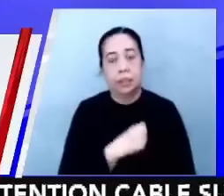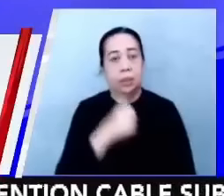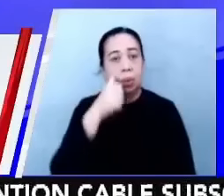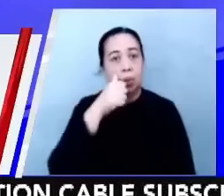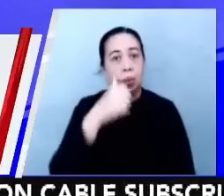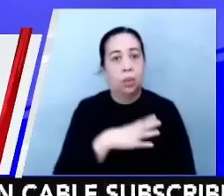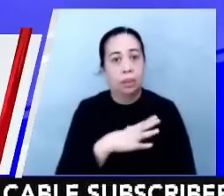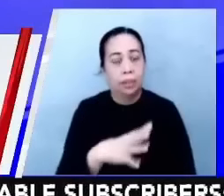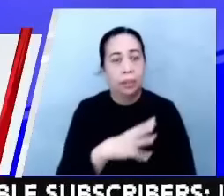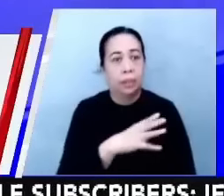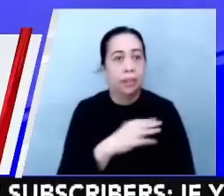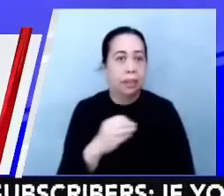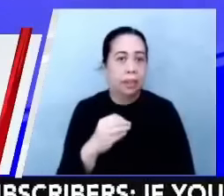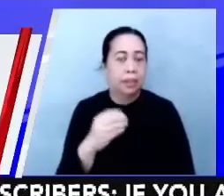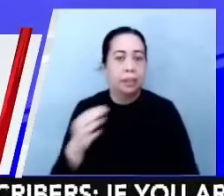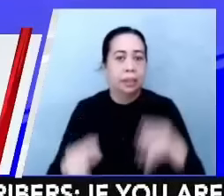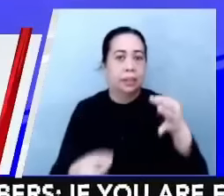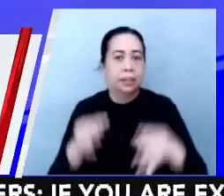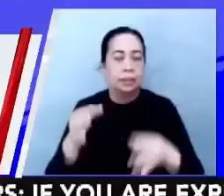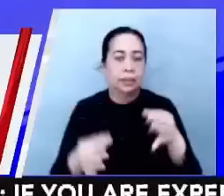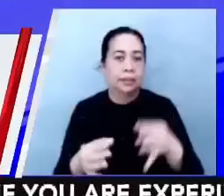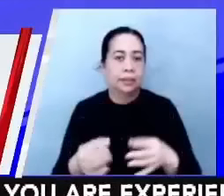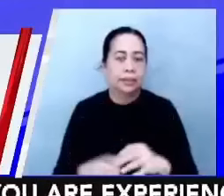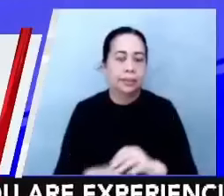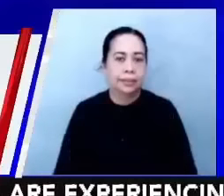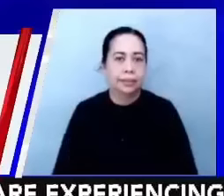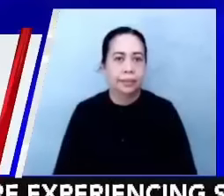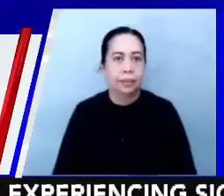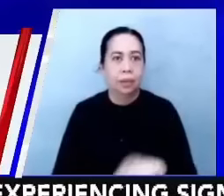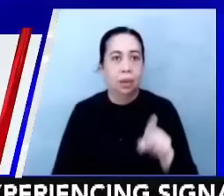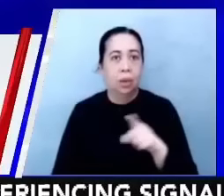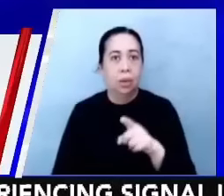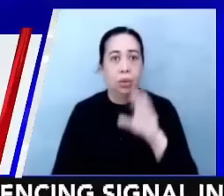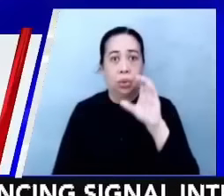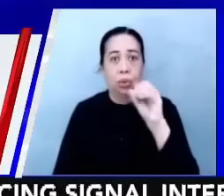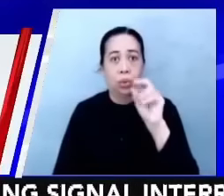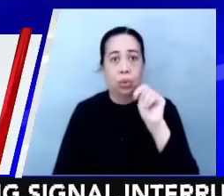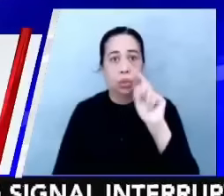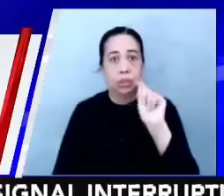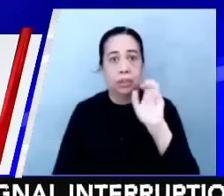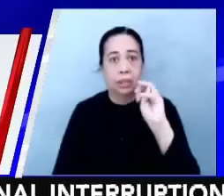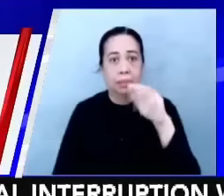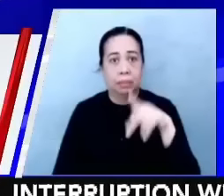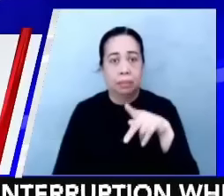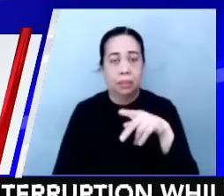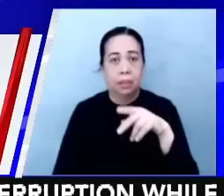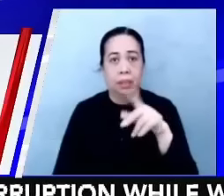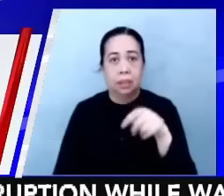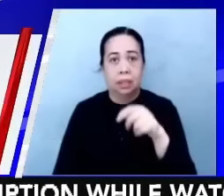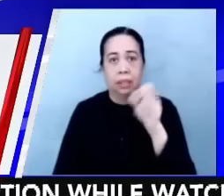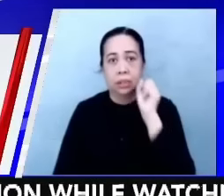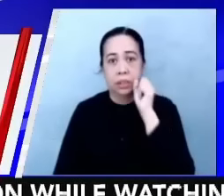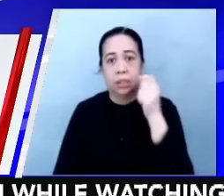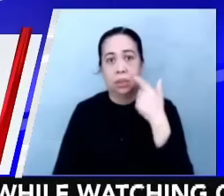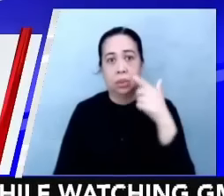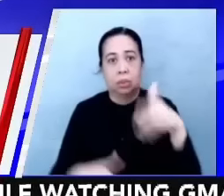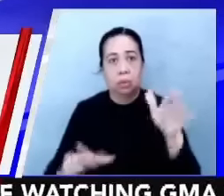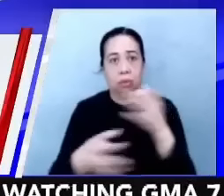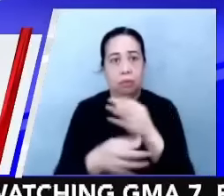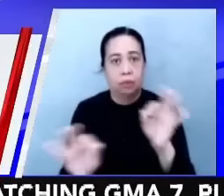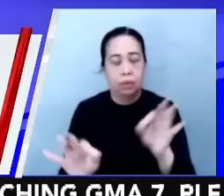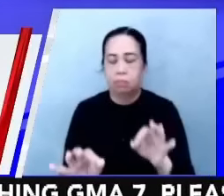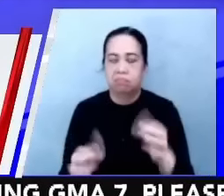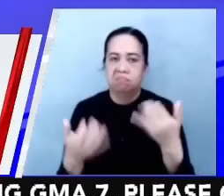saka justice and human right Opo yung contempt kay shago babawiin na ba ng senado makakalaya na siya ah Hindi po namin nabawi yyun kahapon